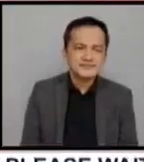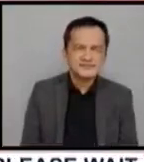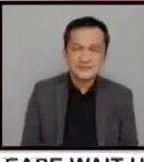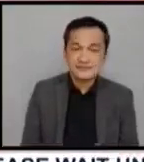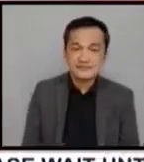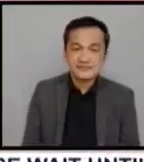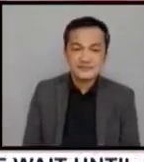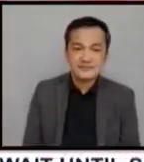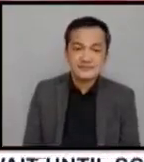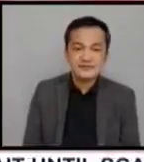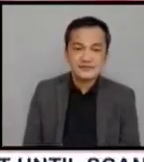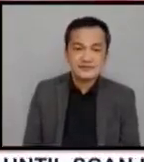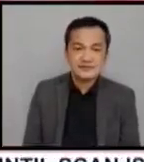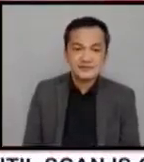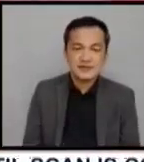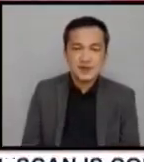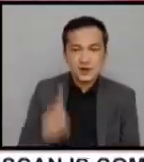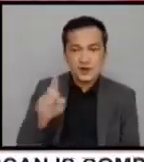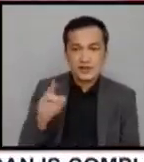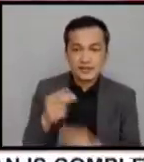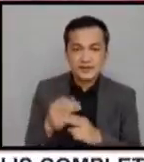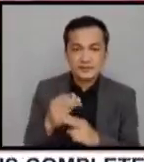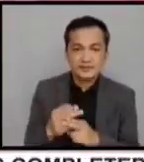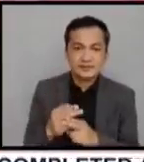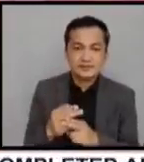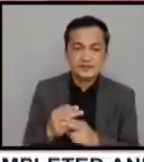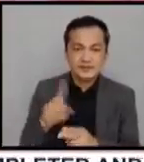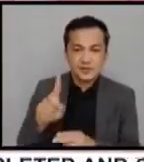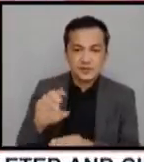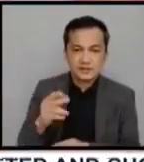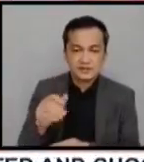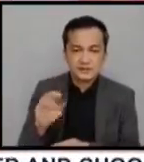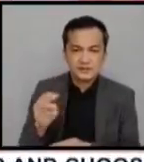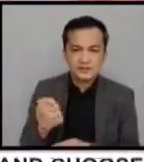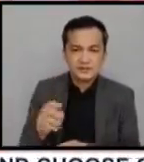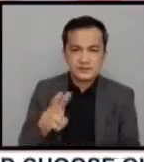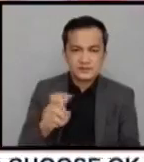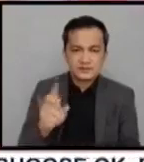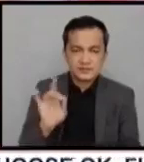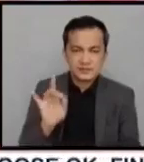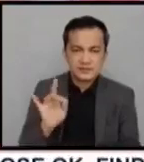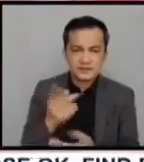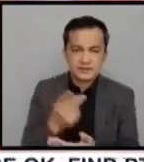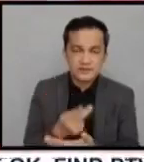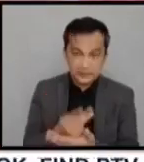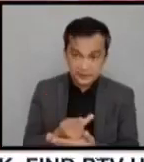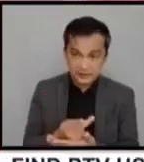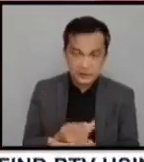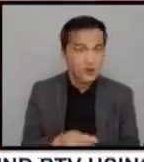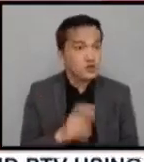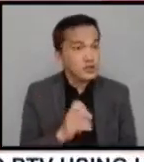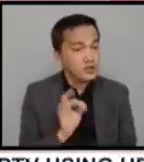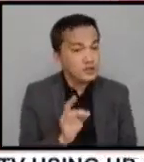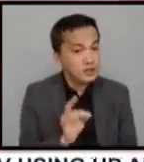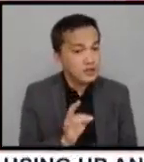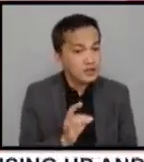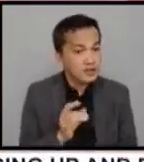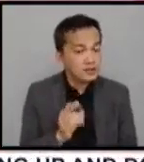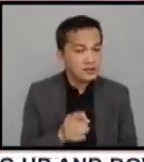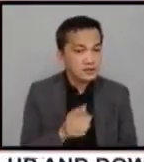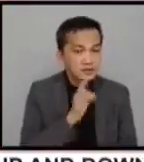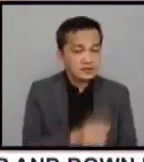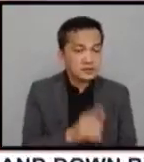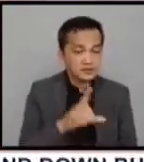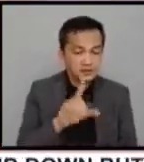parang one name, tapos may one charm siya, 280 pesos po. 280 yes. pesos considering real leather? Yes